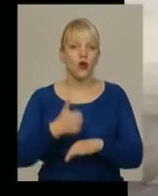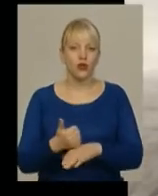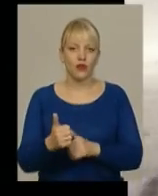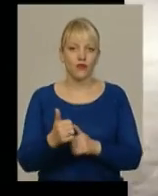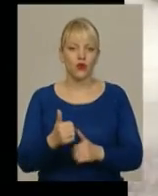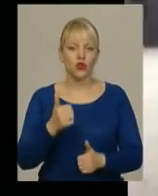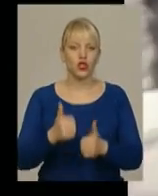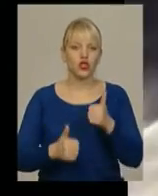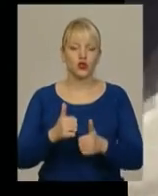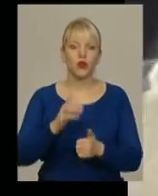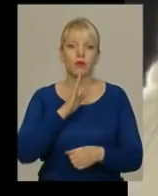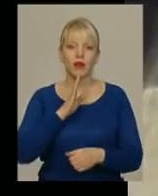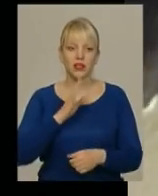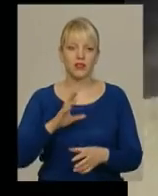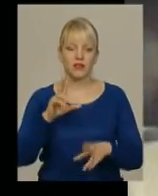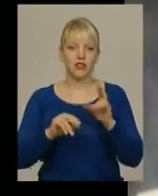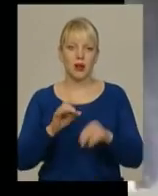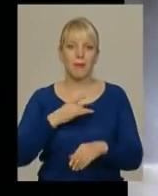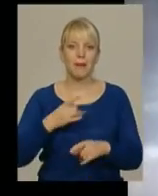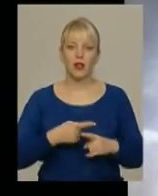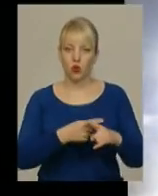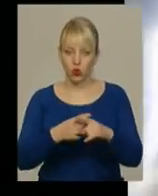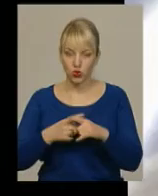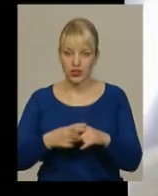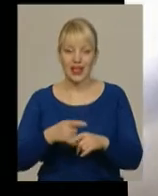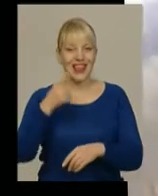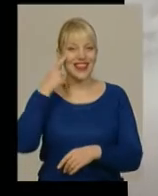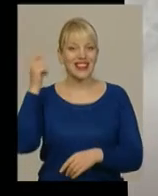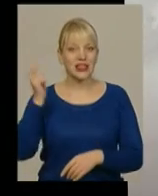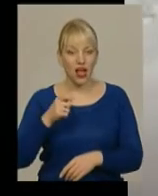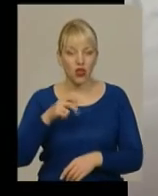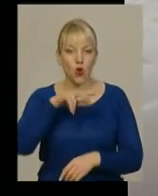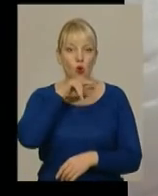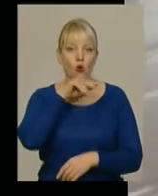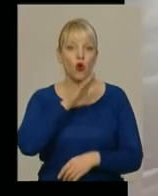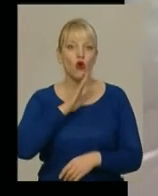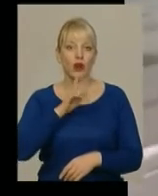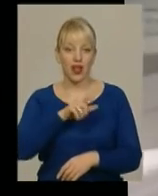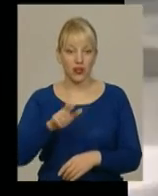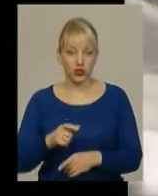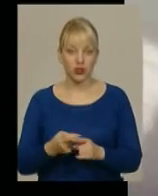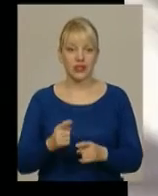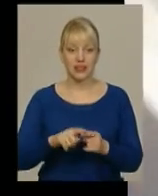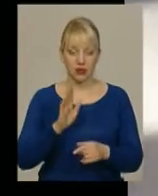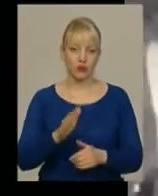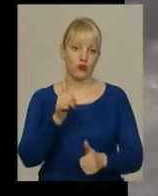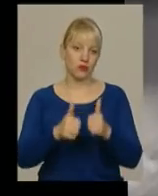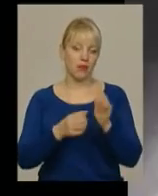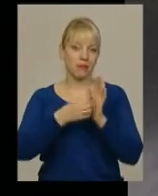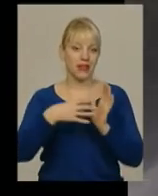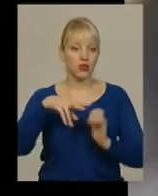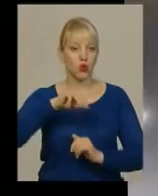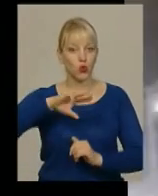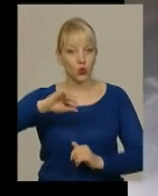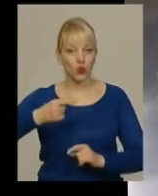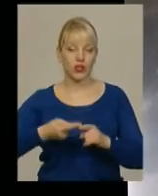у корейському Пхончхані Ольга Полюк вважає білорусок, китайок і корейок. З ними та іншими олімпійцями світу дівчина позмагається 15 лютого.